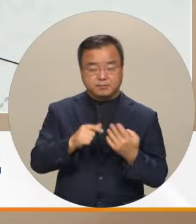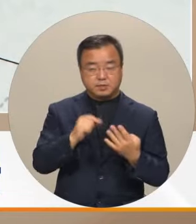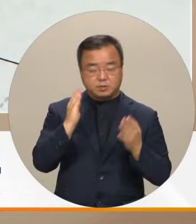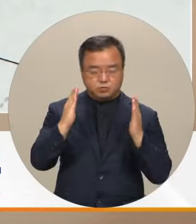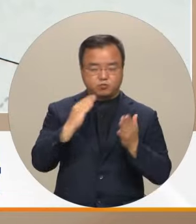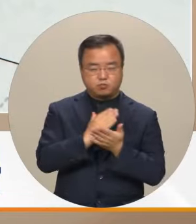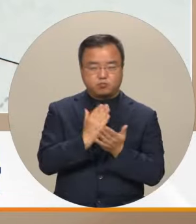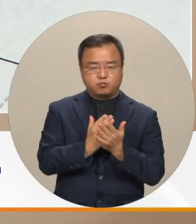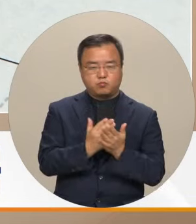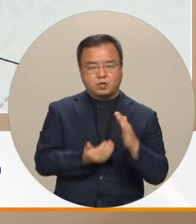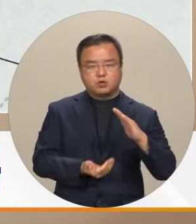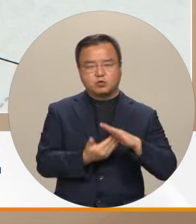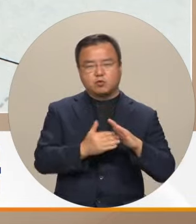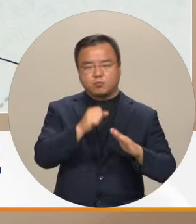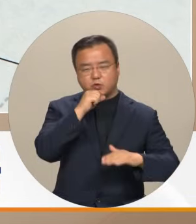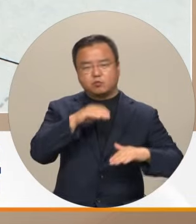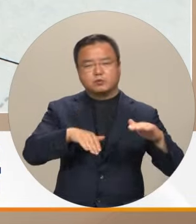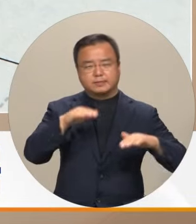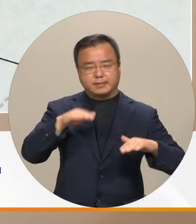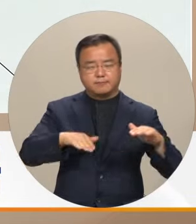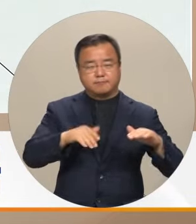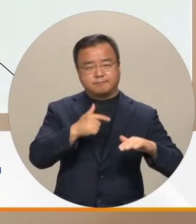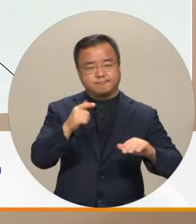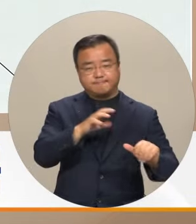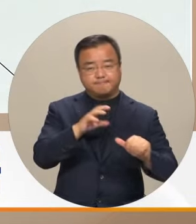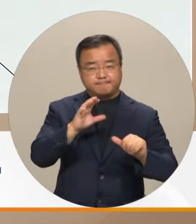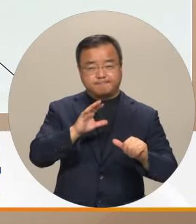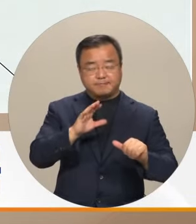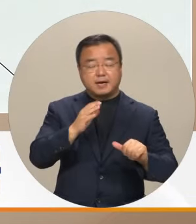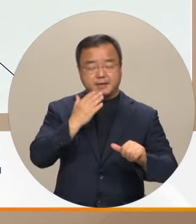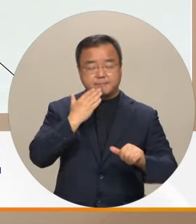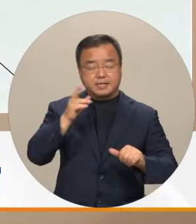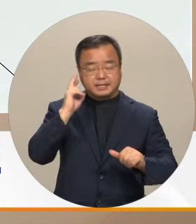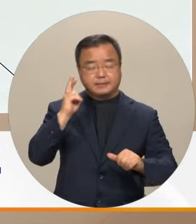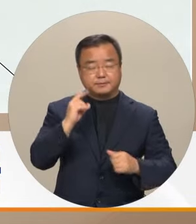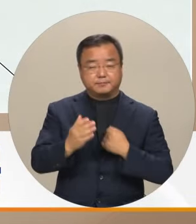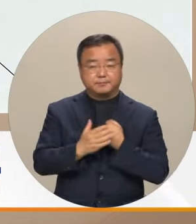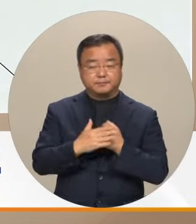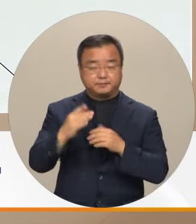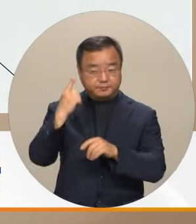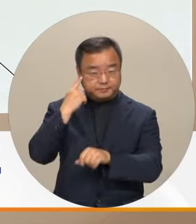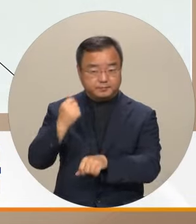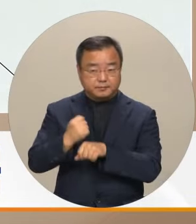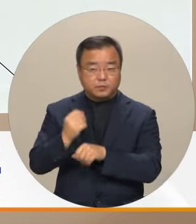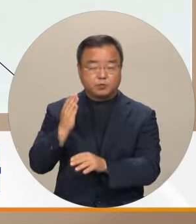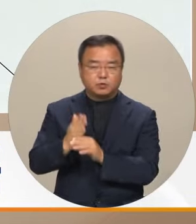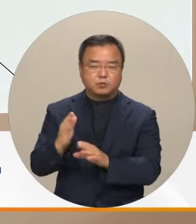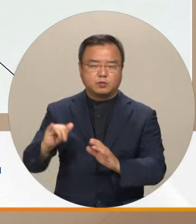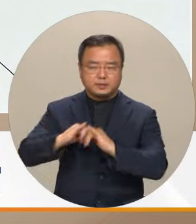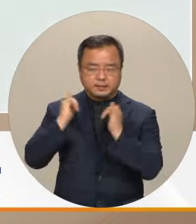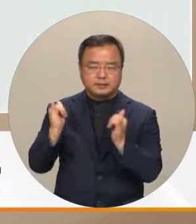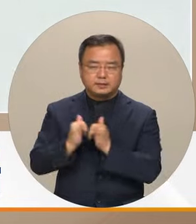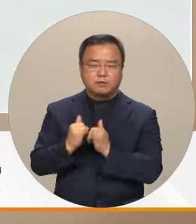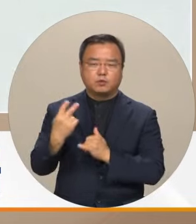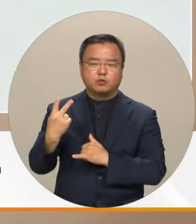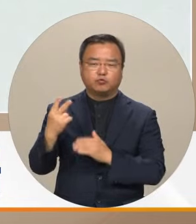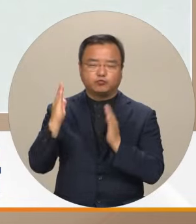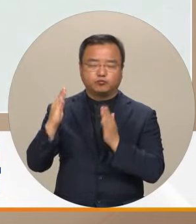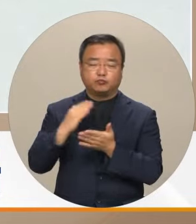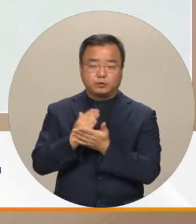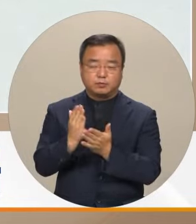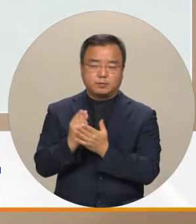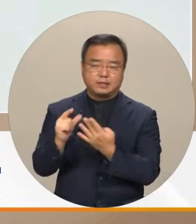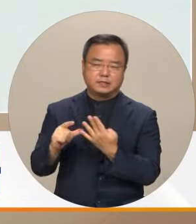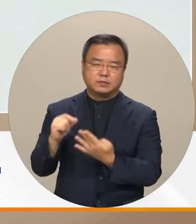과목에 따른 최고점의 점수 차이가 크게 작용하지 않았을까라고 생각되고요 어 탐구에서는 사회 두 과목의 선택자의